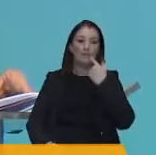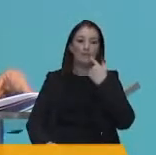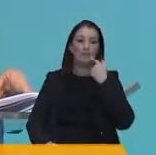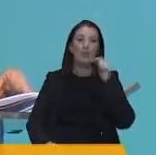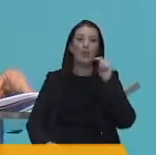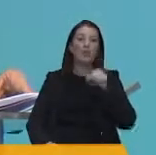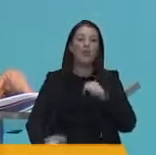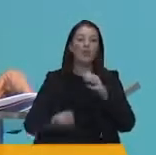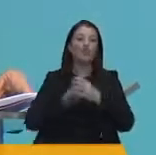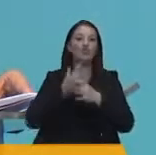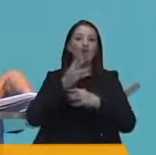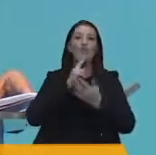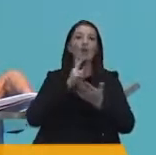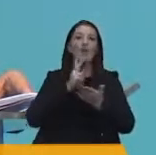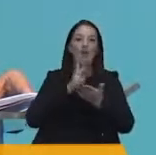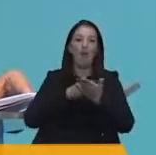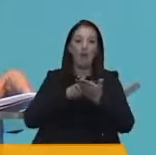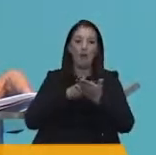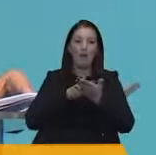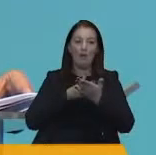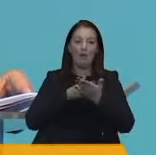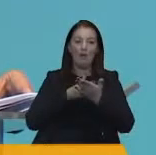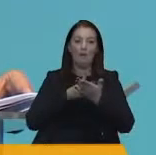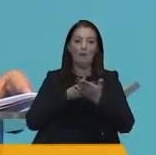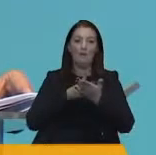burada çıkan kararın